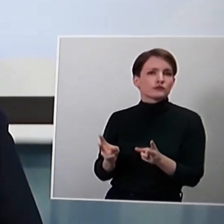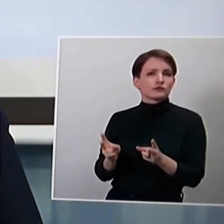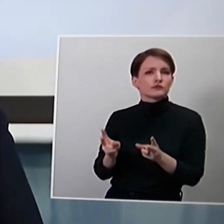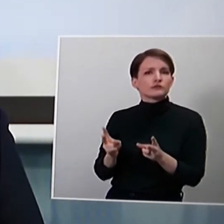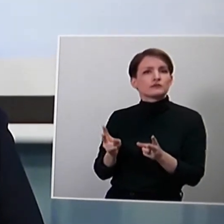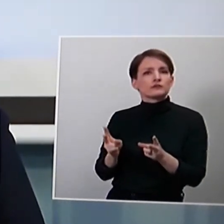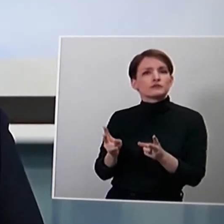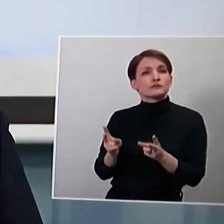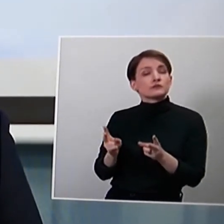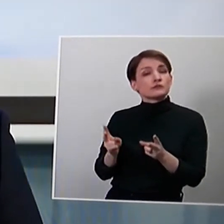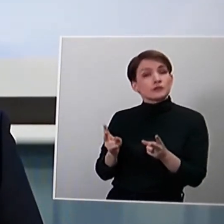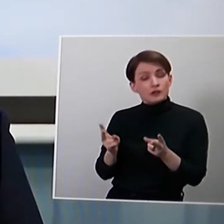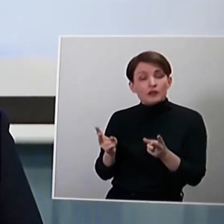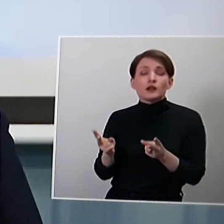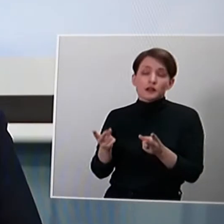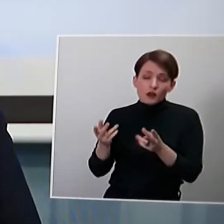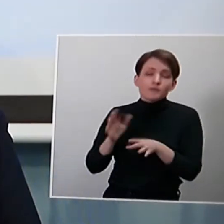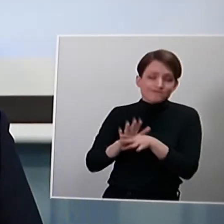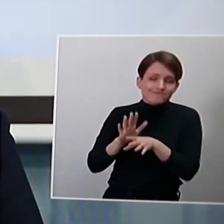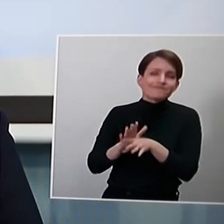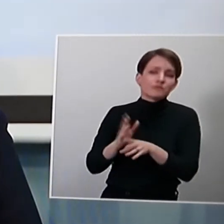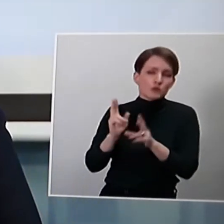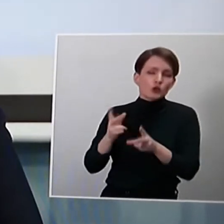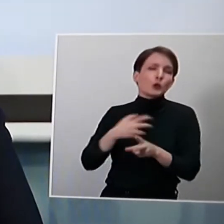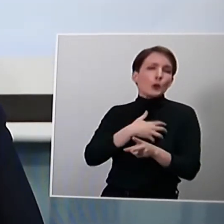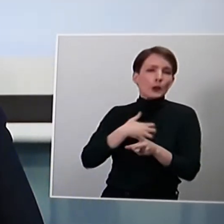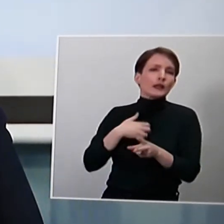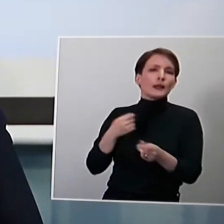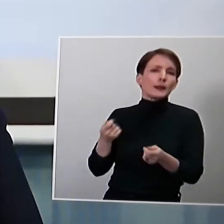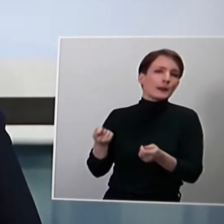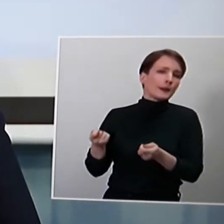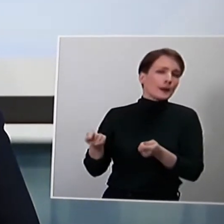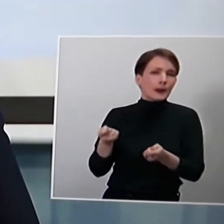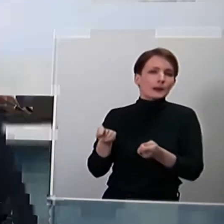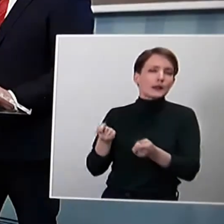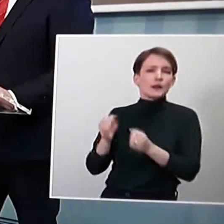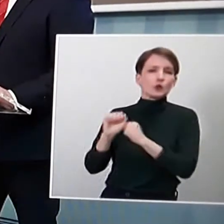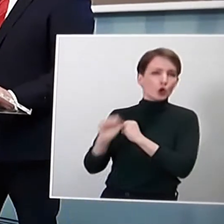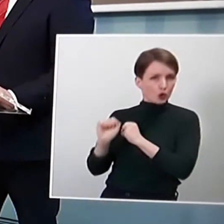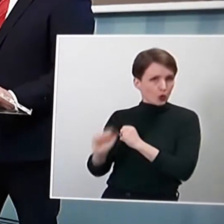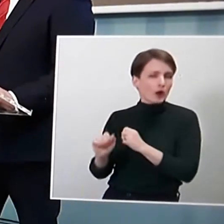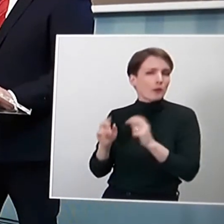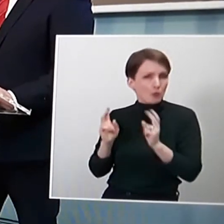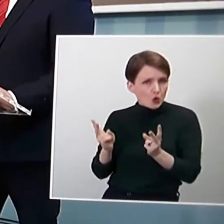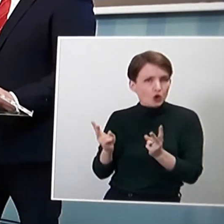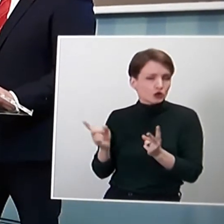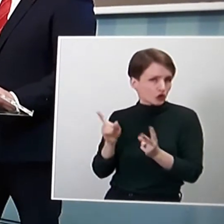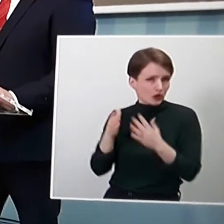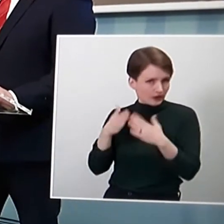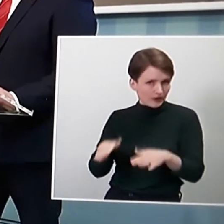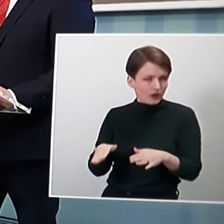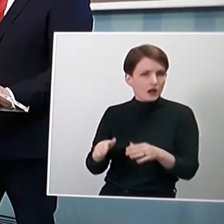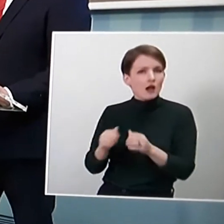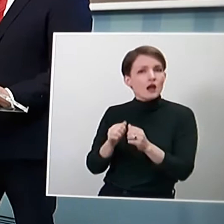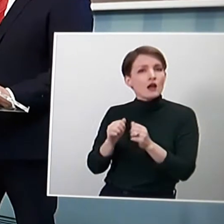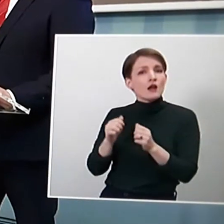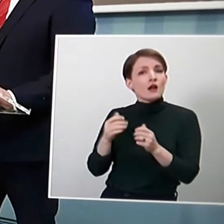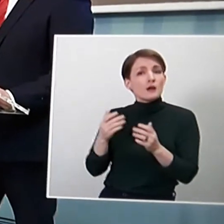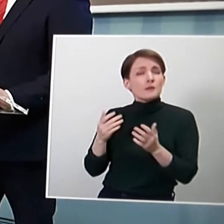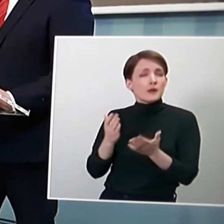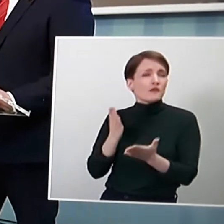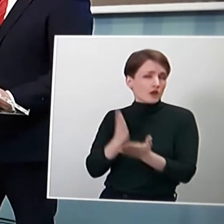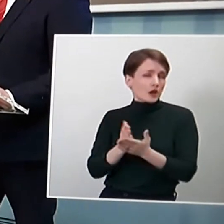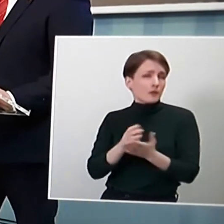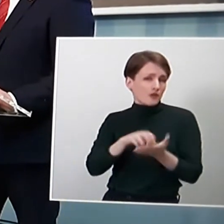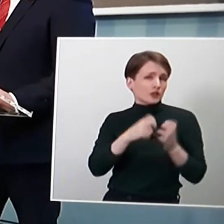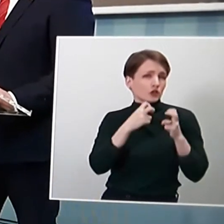pyrkiä hallitsemaan ja torjumaan. Olen vakuuttunut siitä, että valtioneuvosto